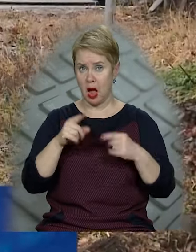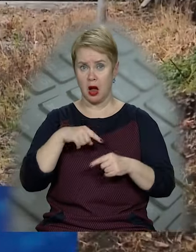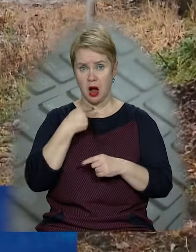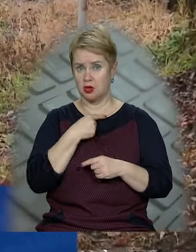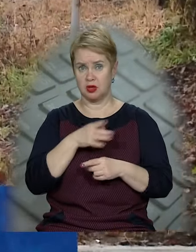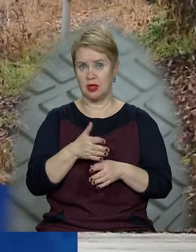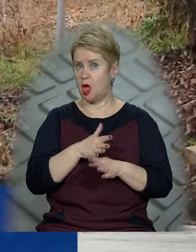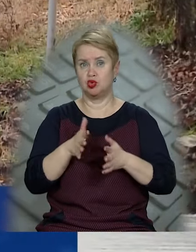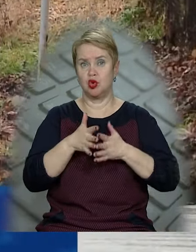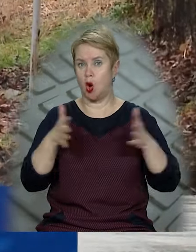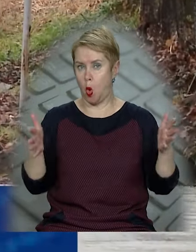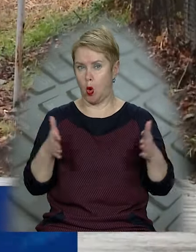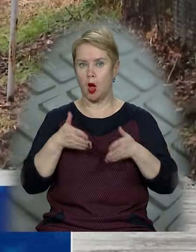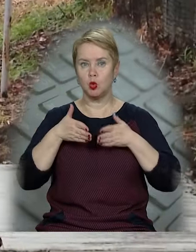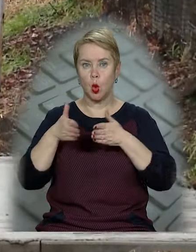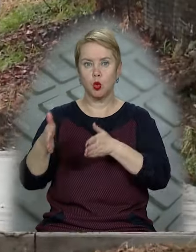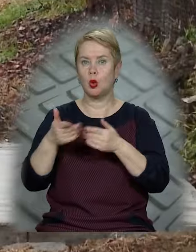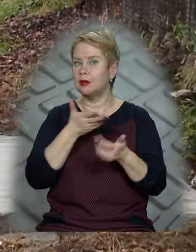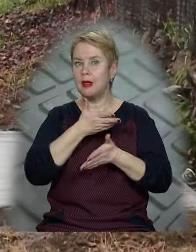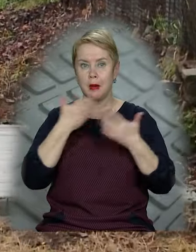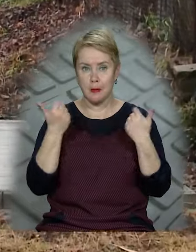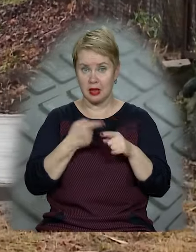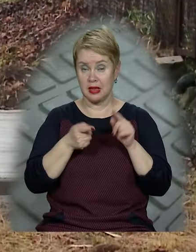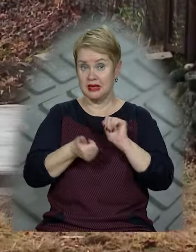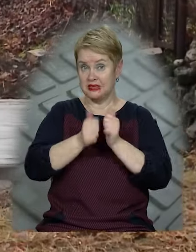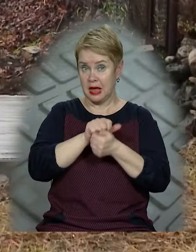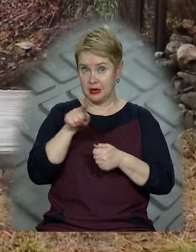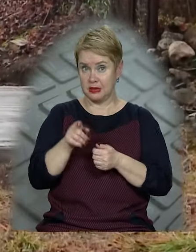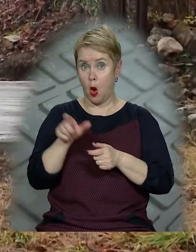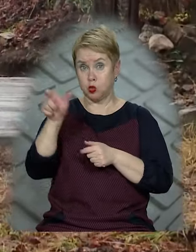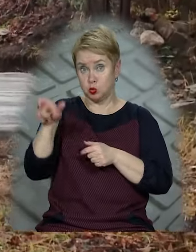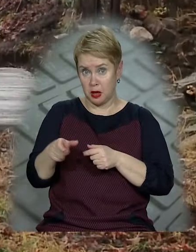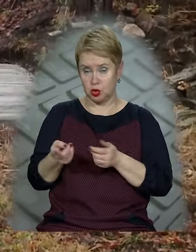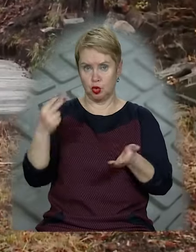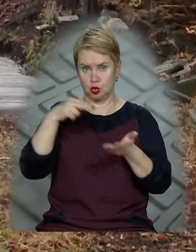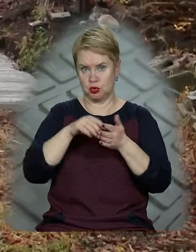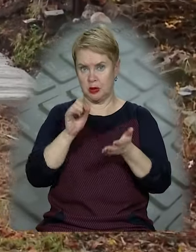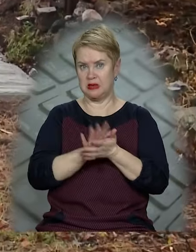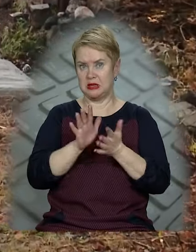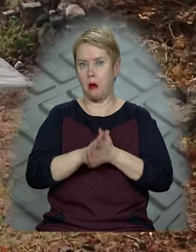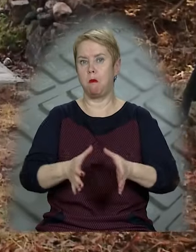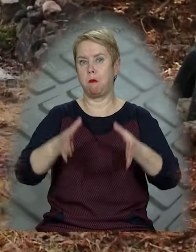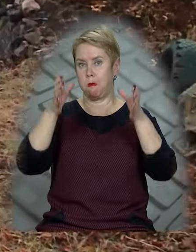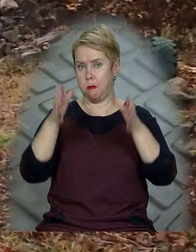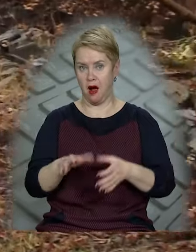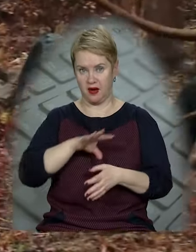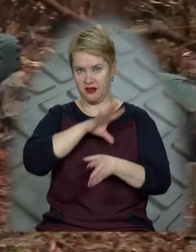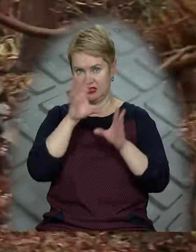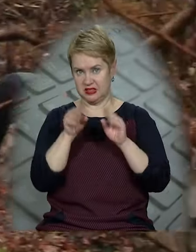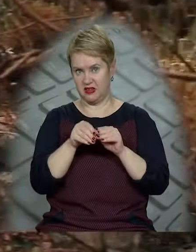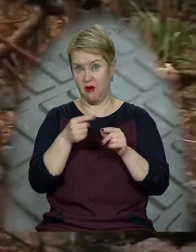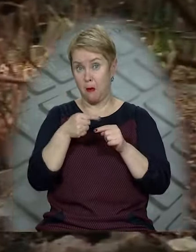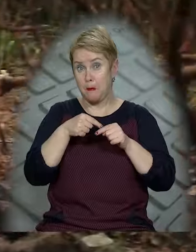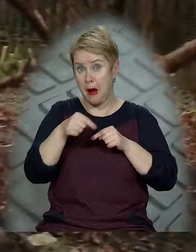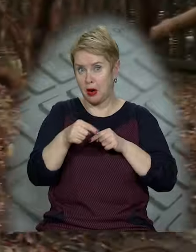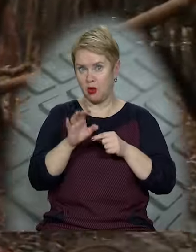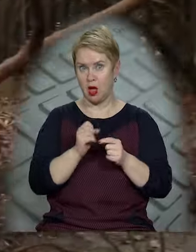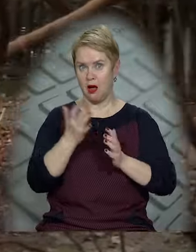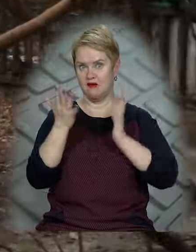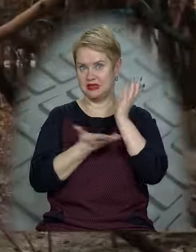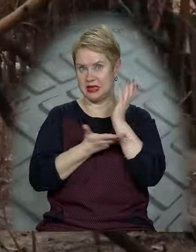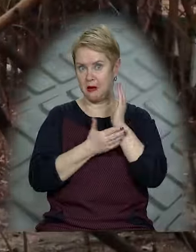кажучи, не надто широка. Тротуарів немає. Натомість замість них на узбіччі вирішили встановити сміттєві баки. Усього у парі метрів від